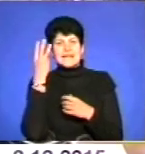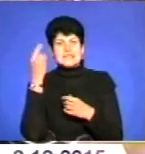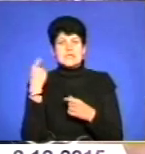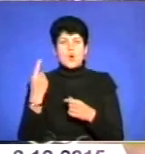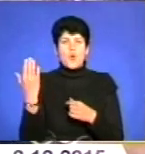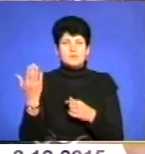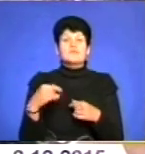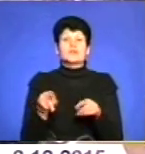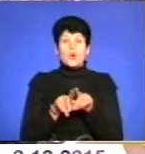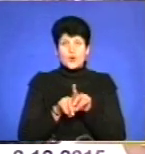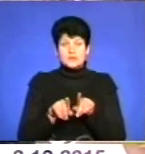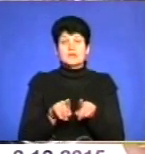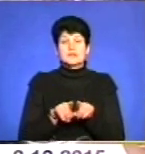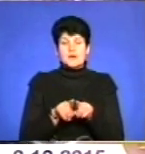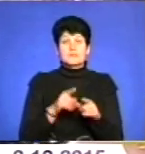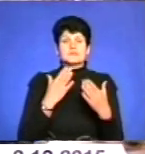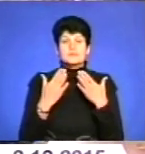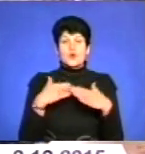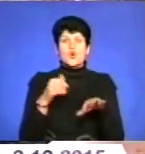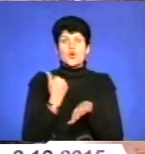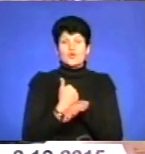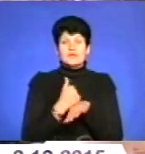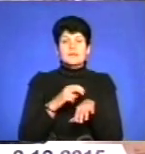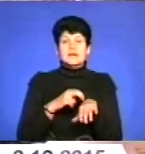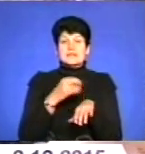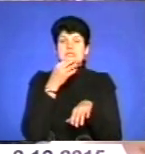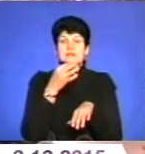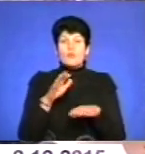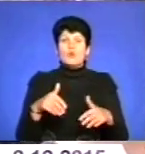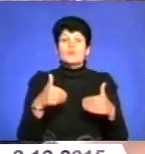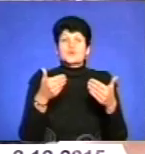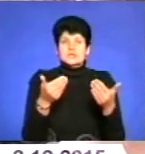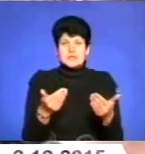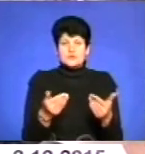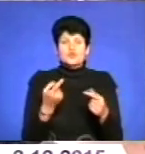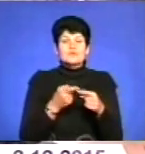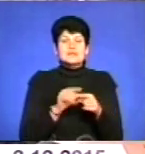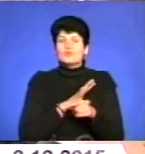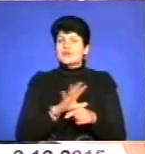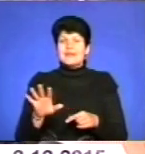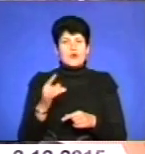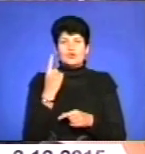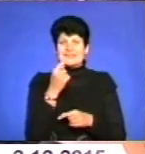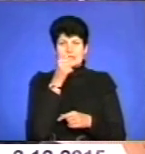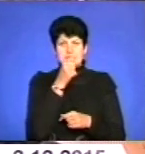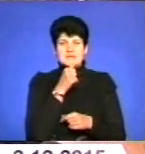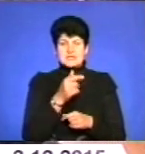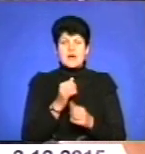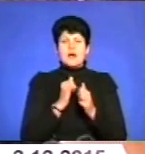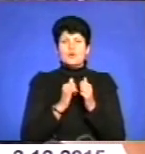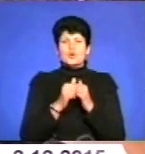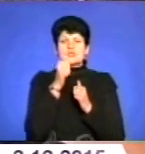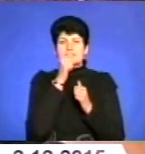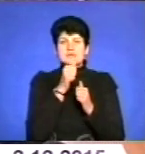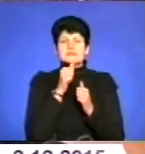ж при спілкуванні з головним лікарем він висловив пропозицію, щоб це було не один місяць, а кожен місяць